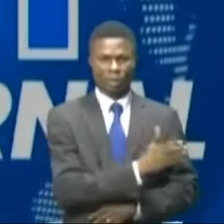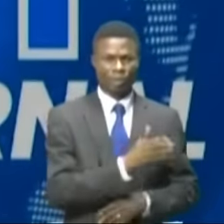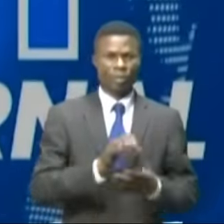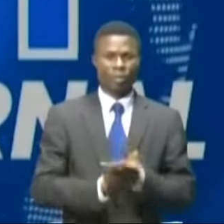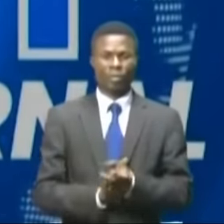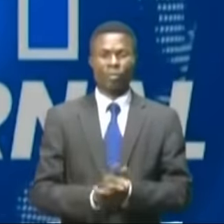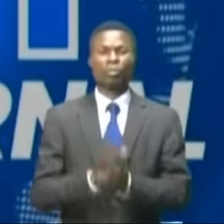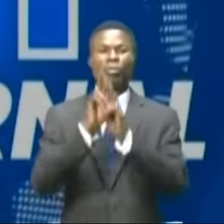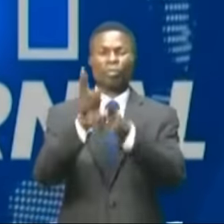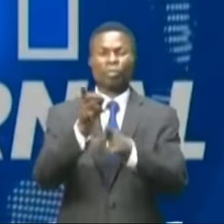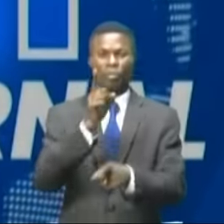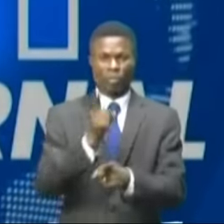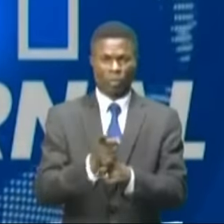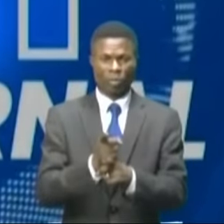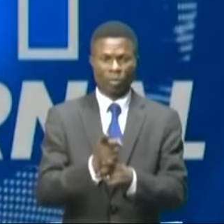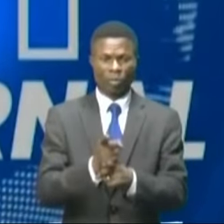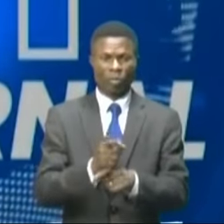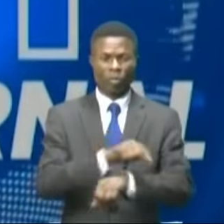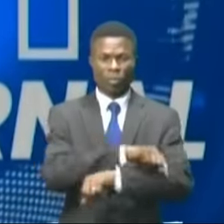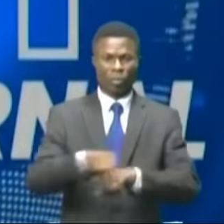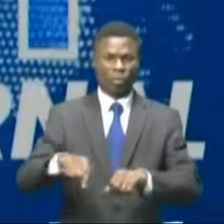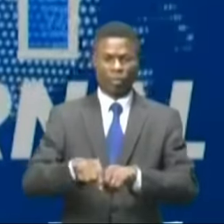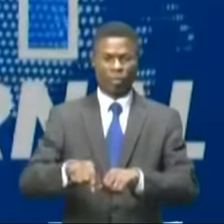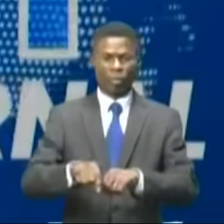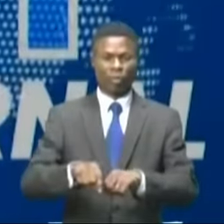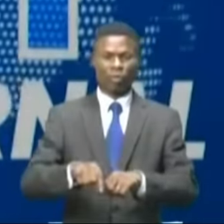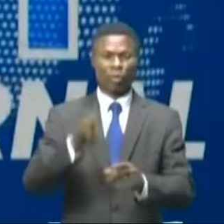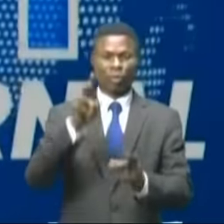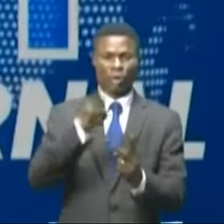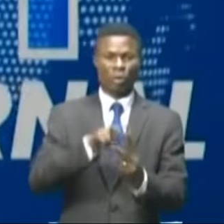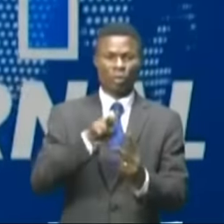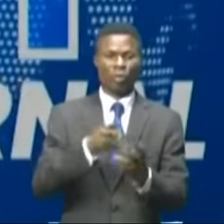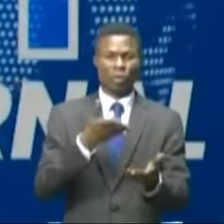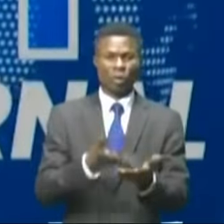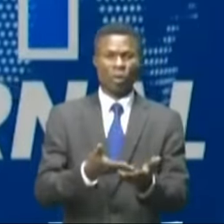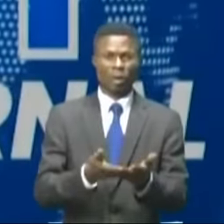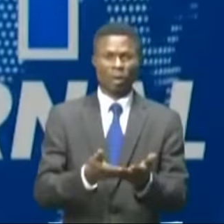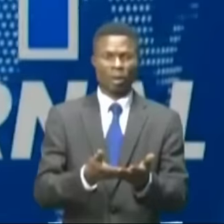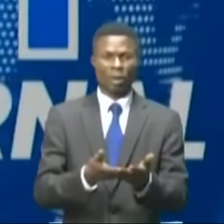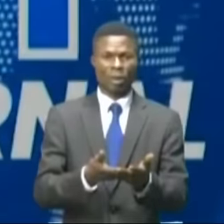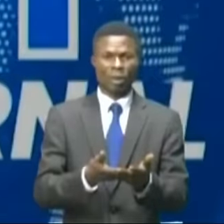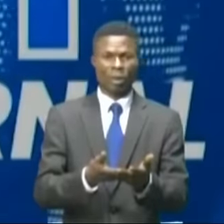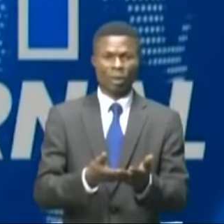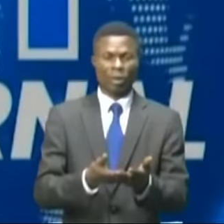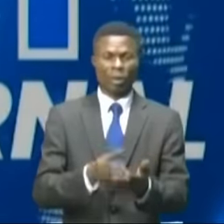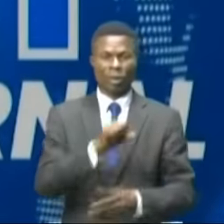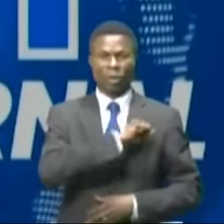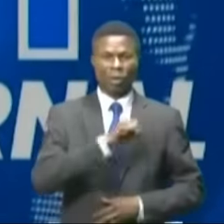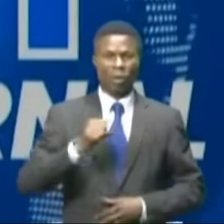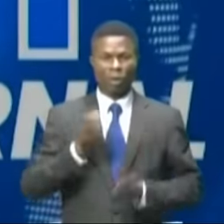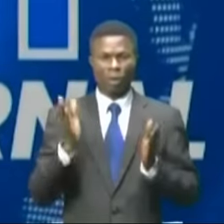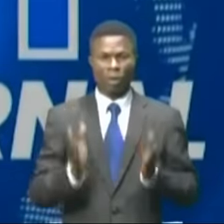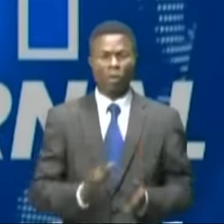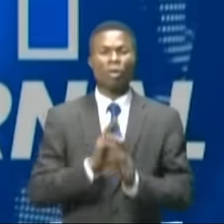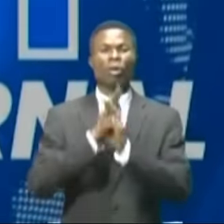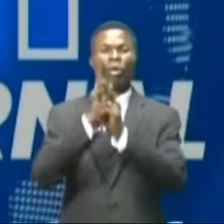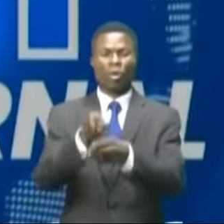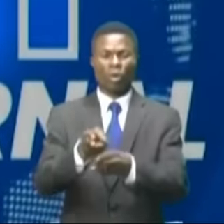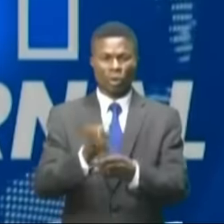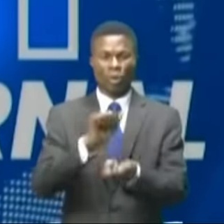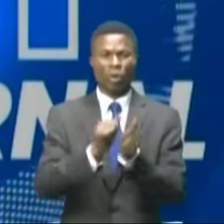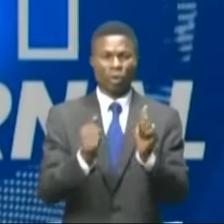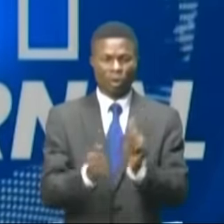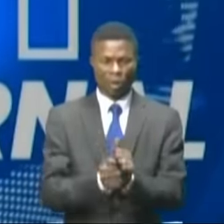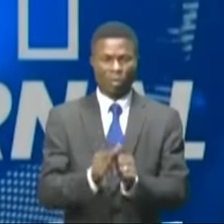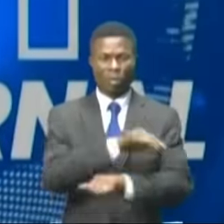En réaction justement à l'installation de ce bureau provisoire, des sénateurs ont réagi à la suite